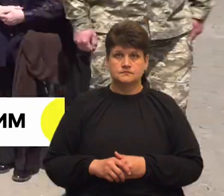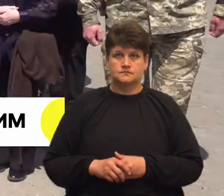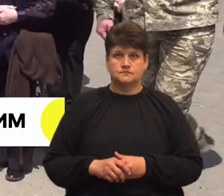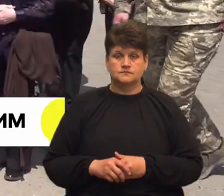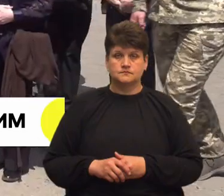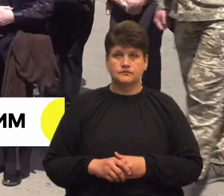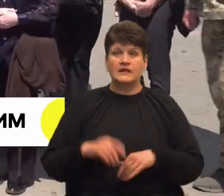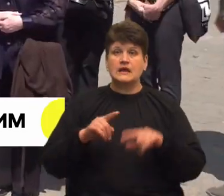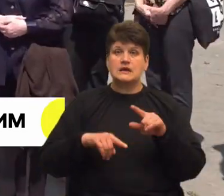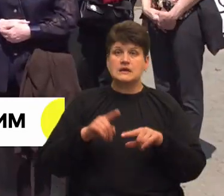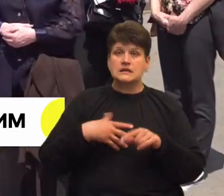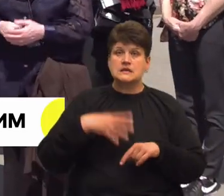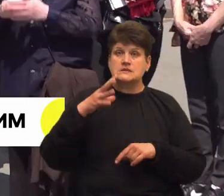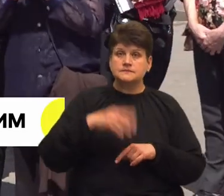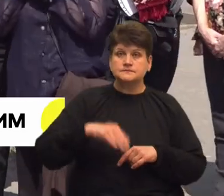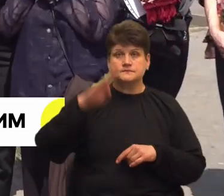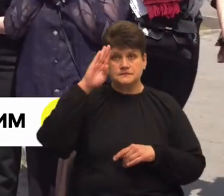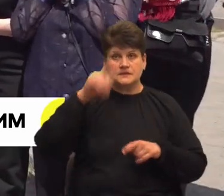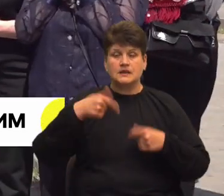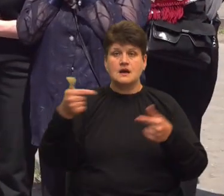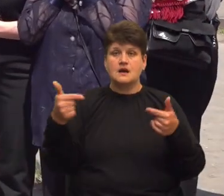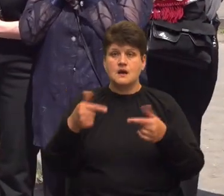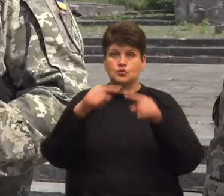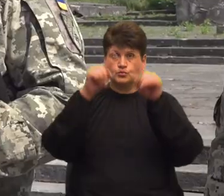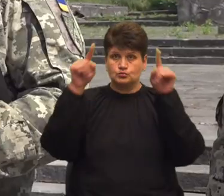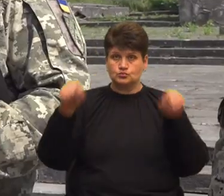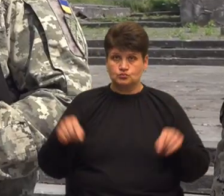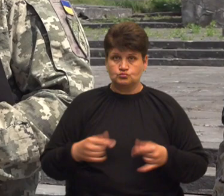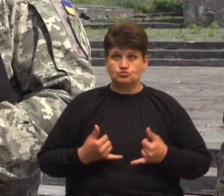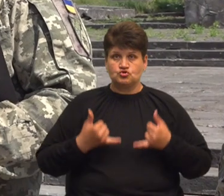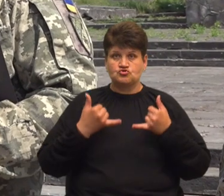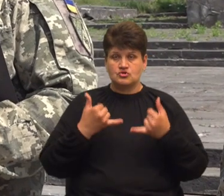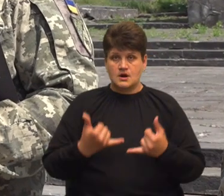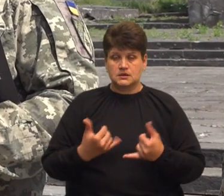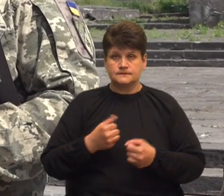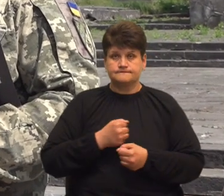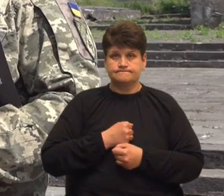рідним загиблого бійця вручили грамоту пошани та скорботи пам'ятний